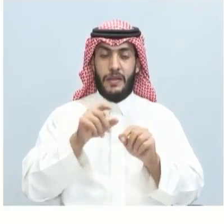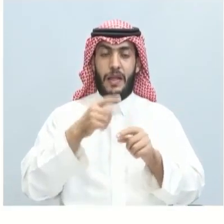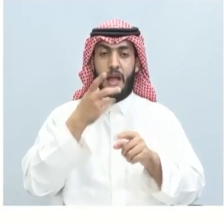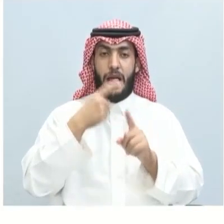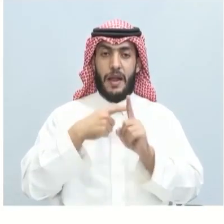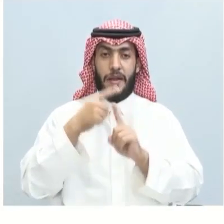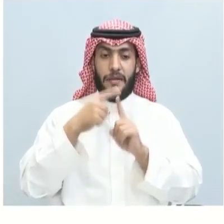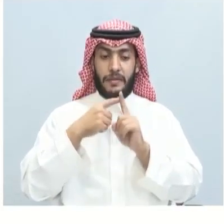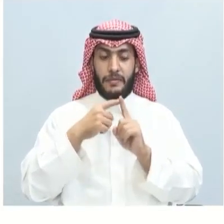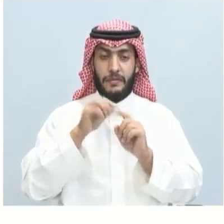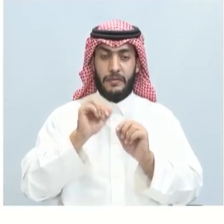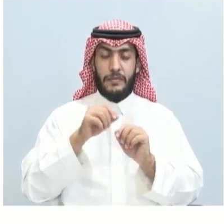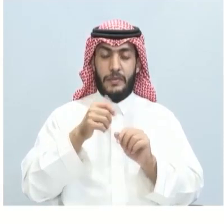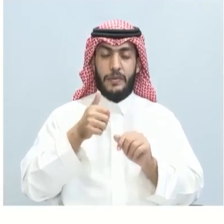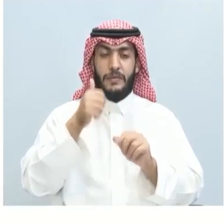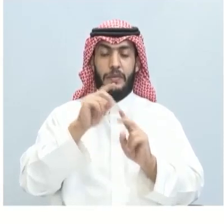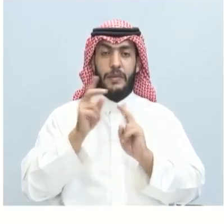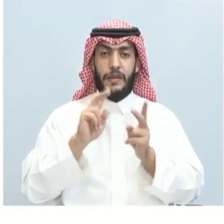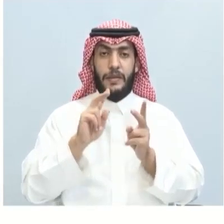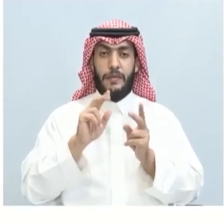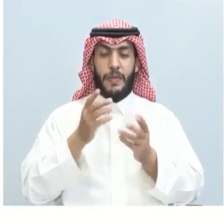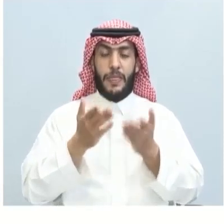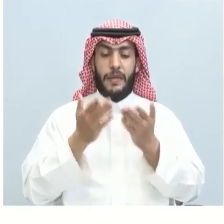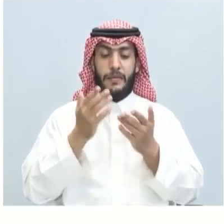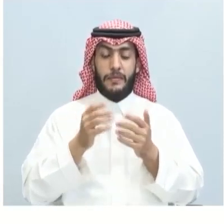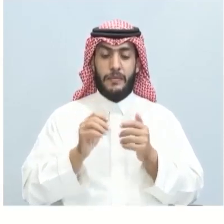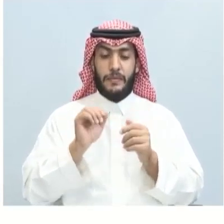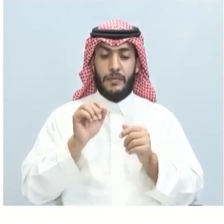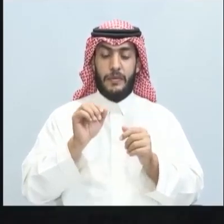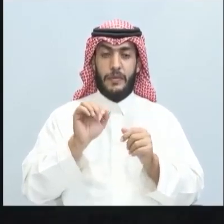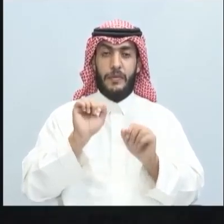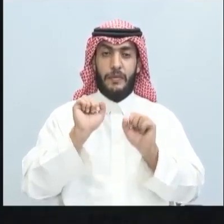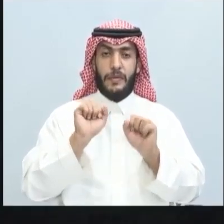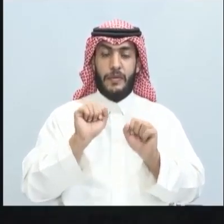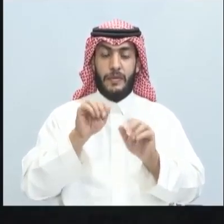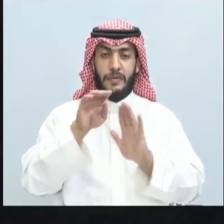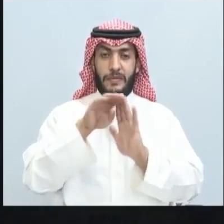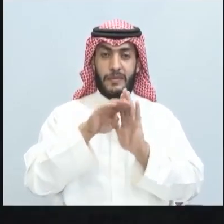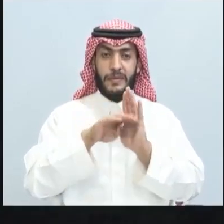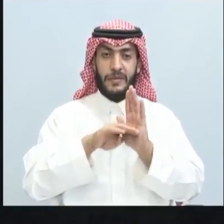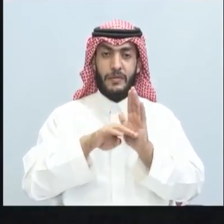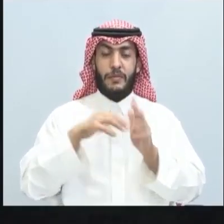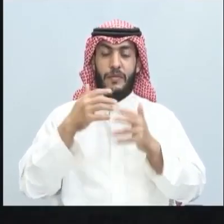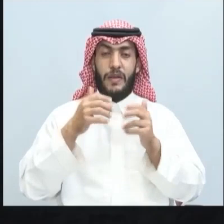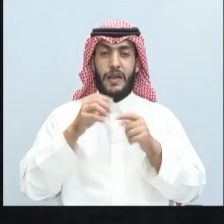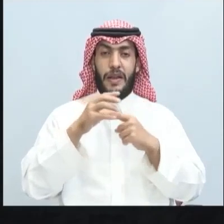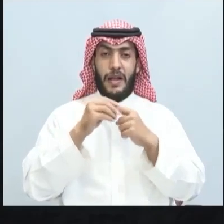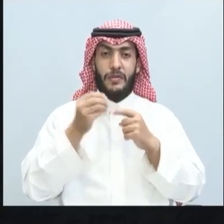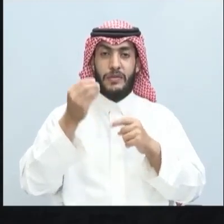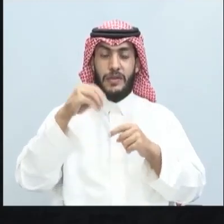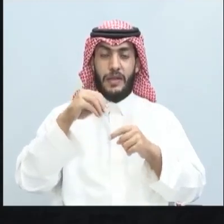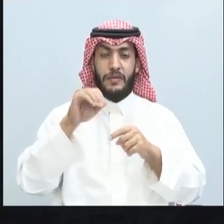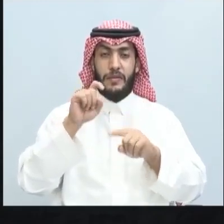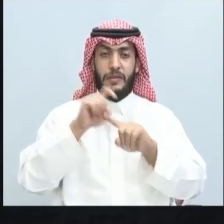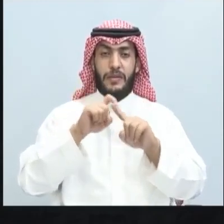درجه الحراره هي التي تتغير القيمه لديك تاثير كل من المتفاعلات في النقصان والزياده